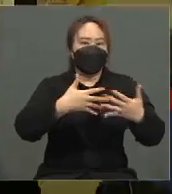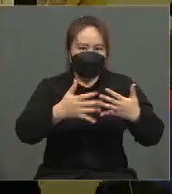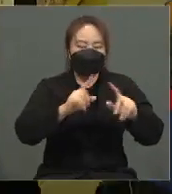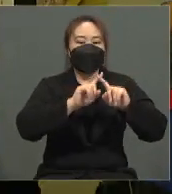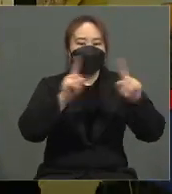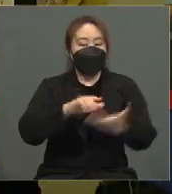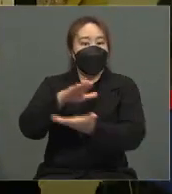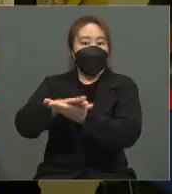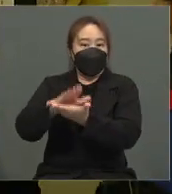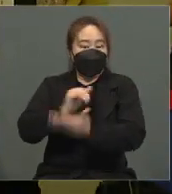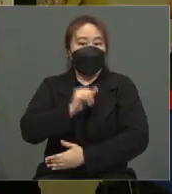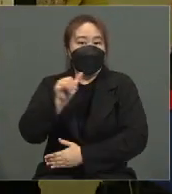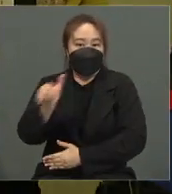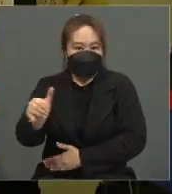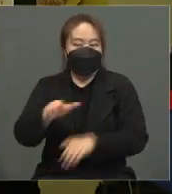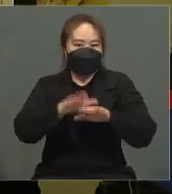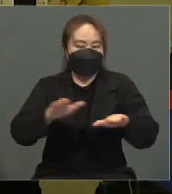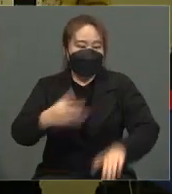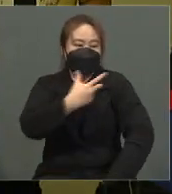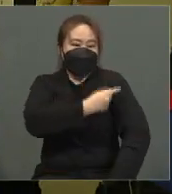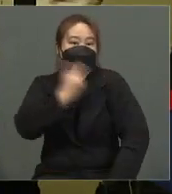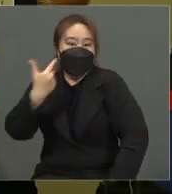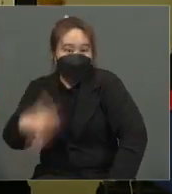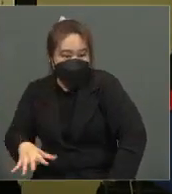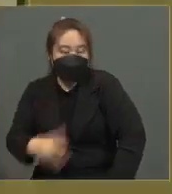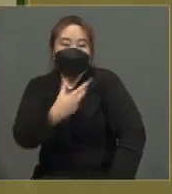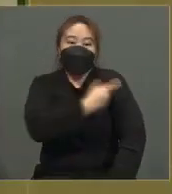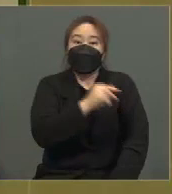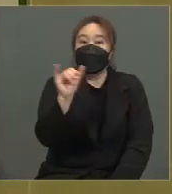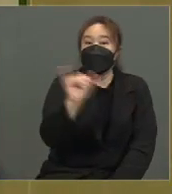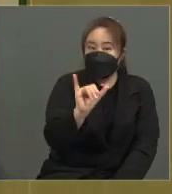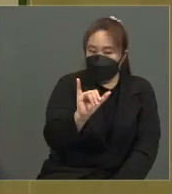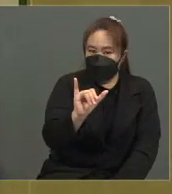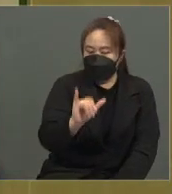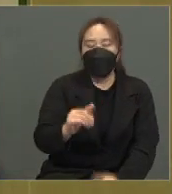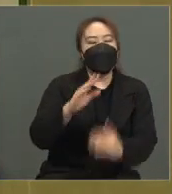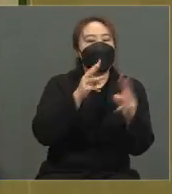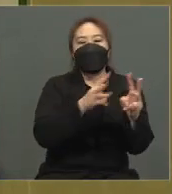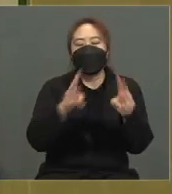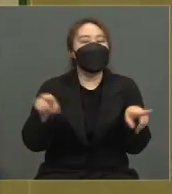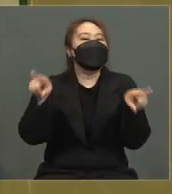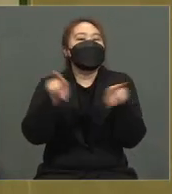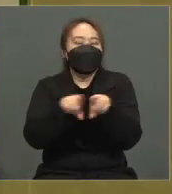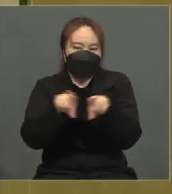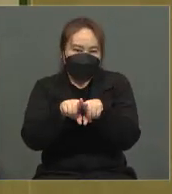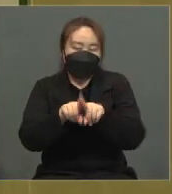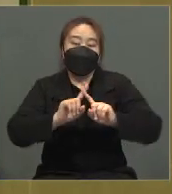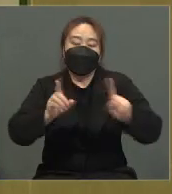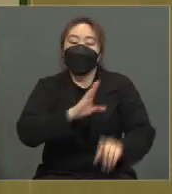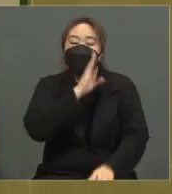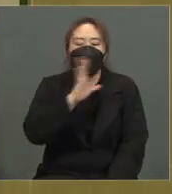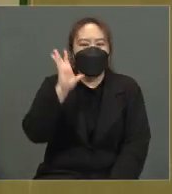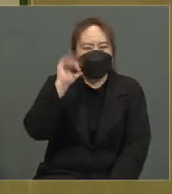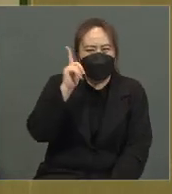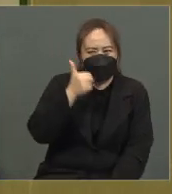เรียนในโรงเรียนเด็กที่ฉีดวัคซีนแล้วกับเด็กที่ยังไม่ได้ฉีดก็ไม่ได้มีมาตรการที่แตกต่างกันแต่หากผู้ปกครองเนี่ย